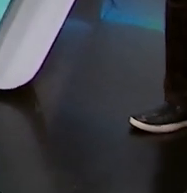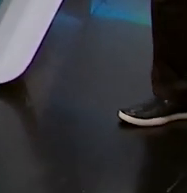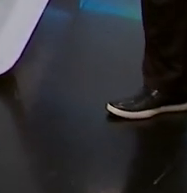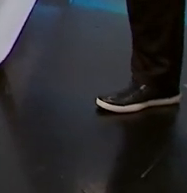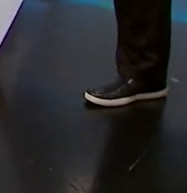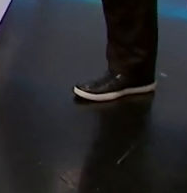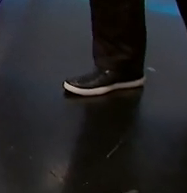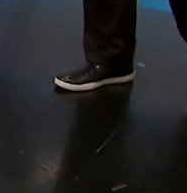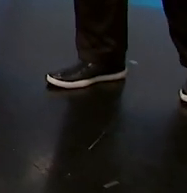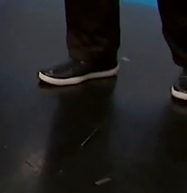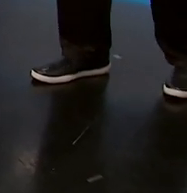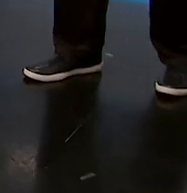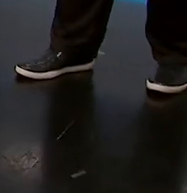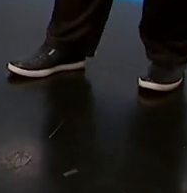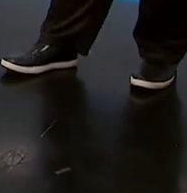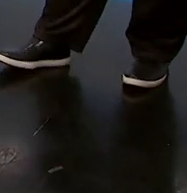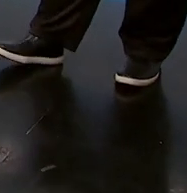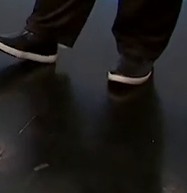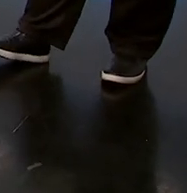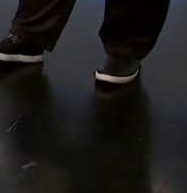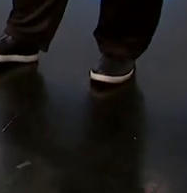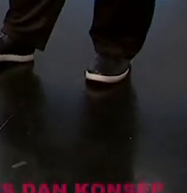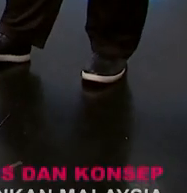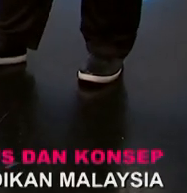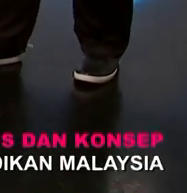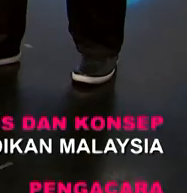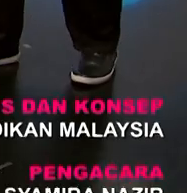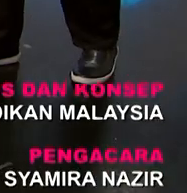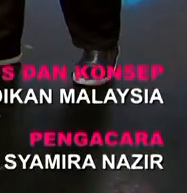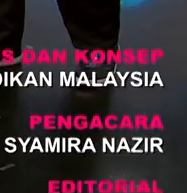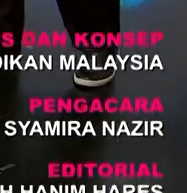Abang kakak dan adik semua bahagia